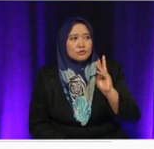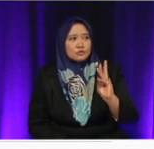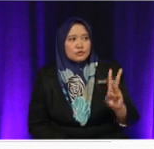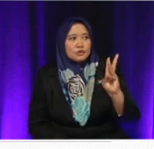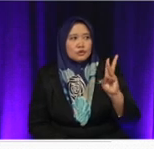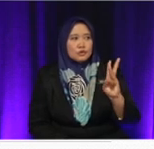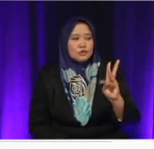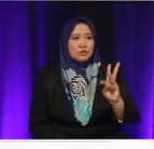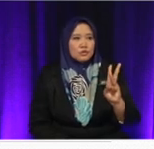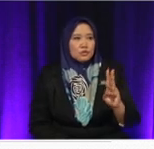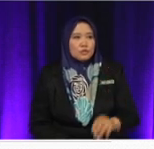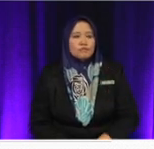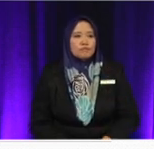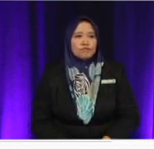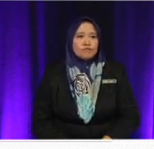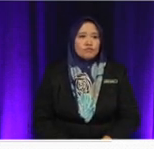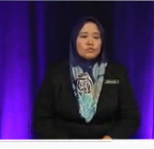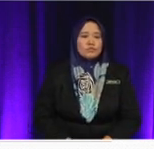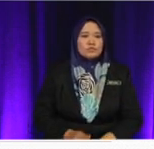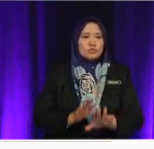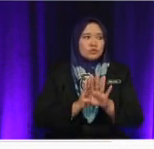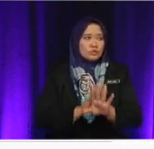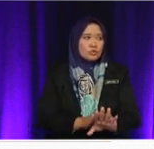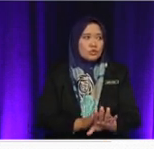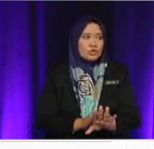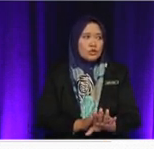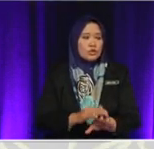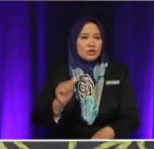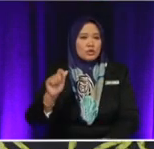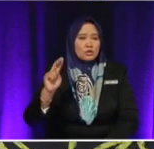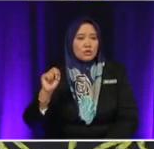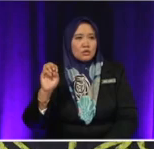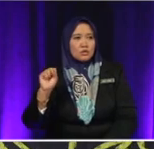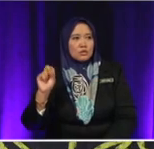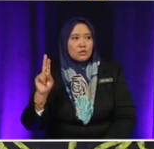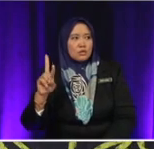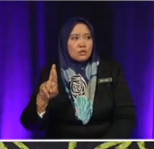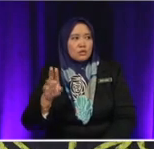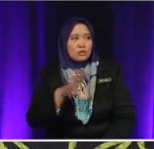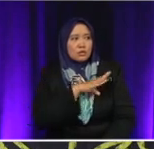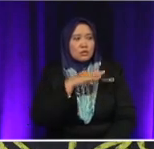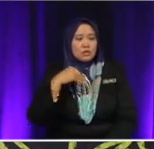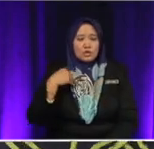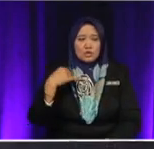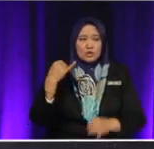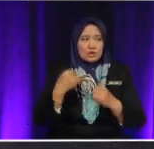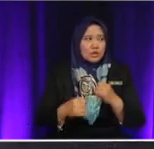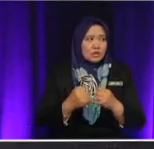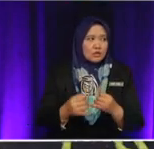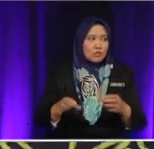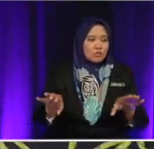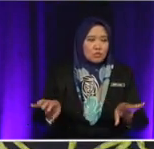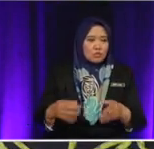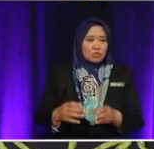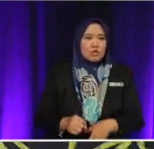Yang sebelumnya, bertolak ansur dan membuat penyelesaian. Okey, bagus. Itulah teknik berunding. Jadi, ya, Alisa, kalau nak mudah,